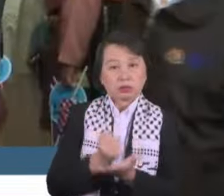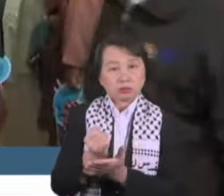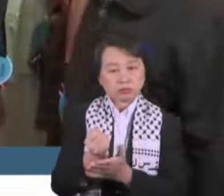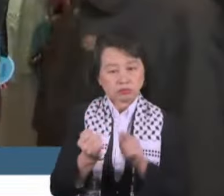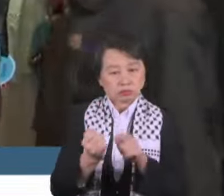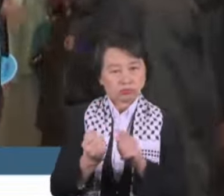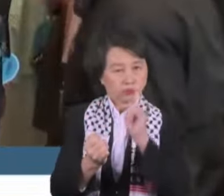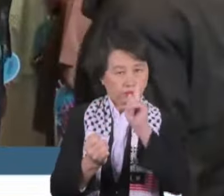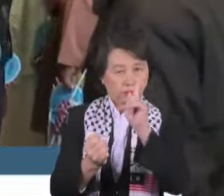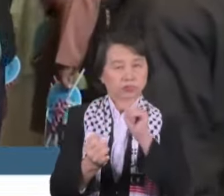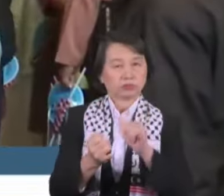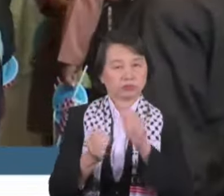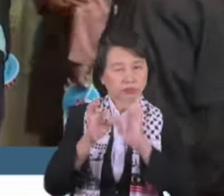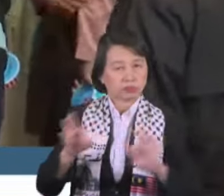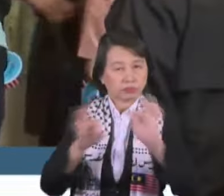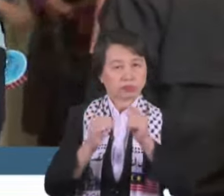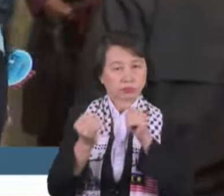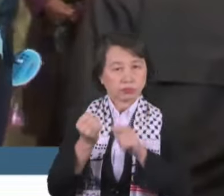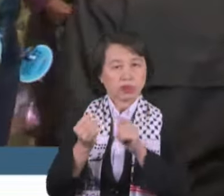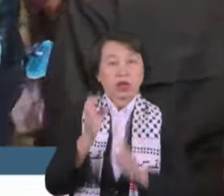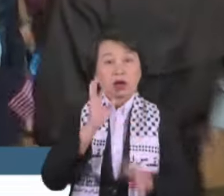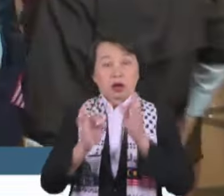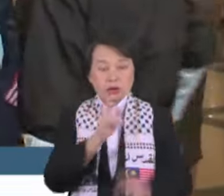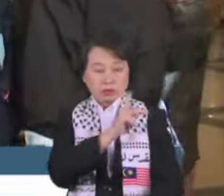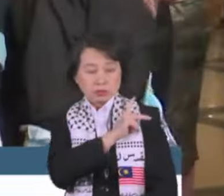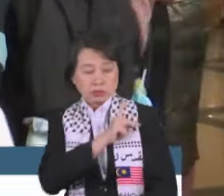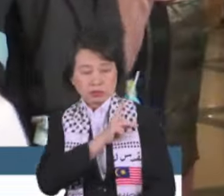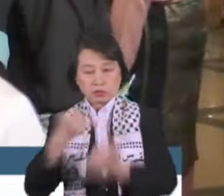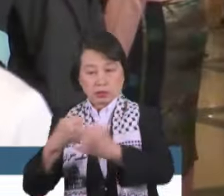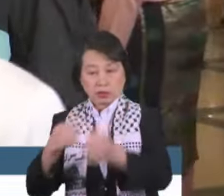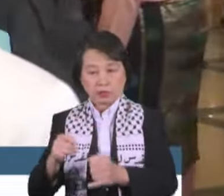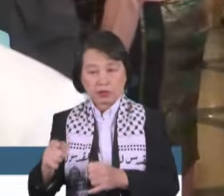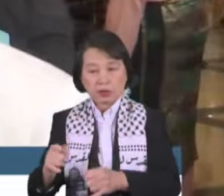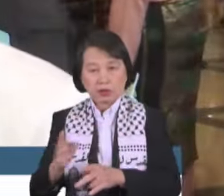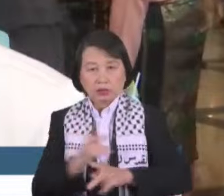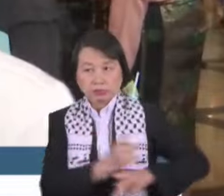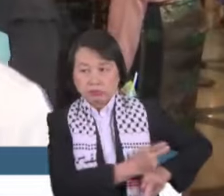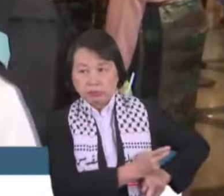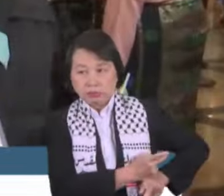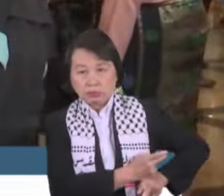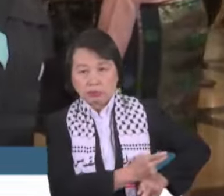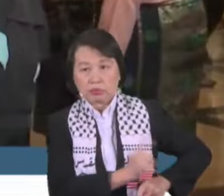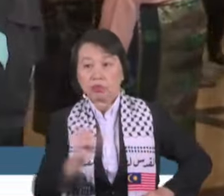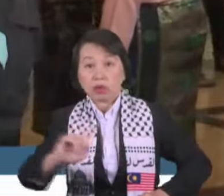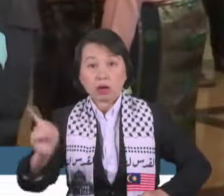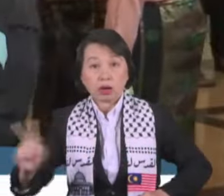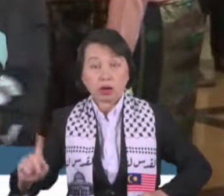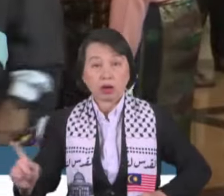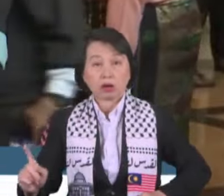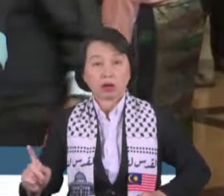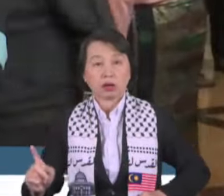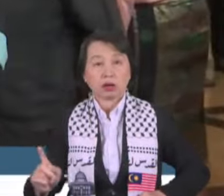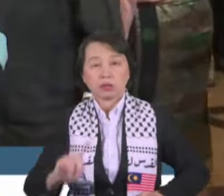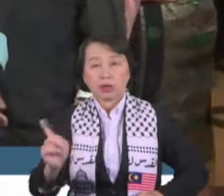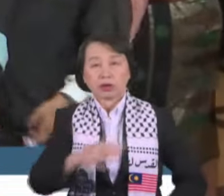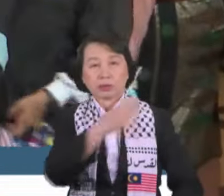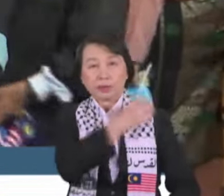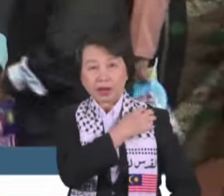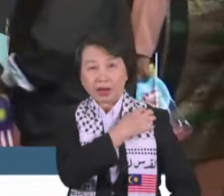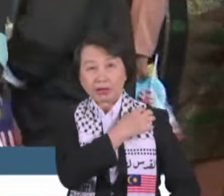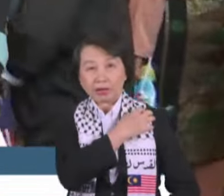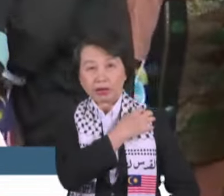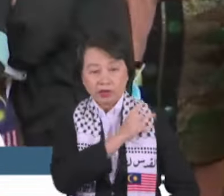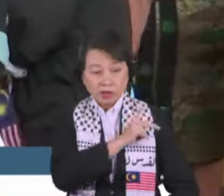diberikan penekanan sekiranya ketua jabatan melindungi mana-mana